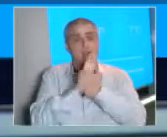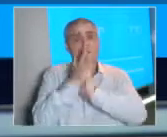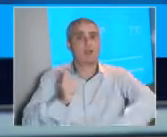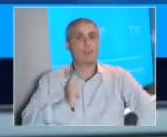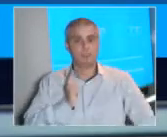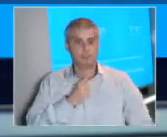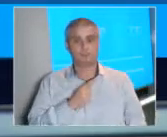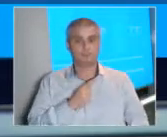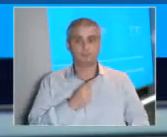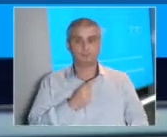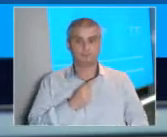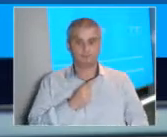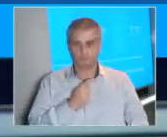אותה,